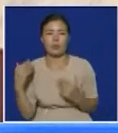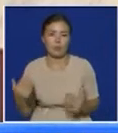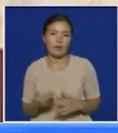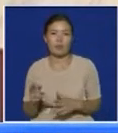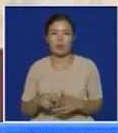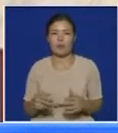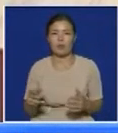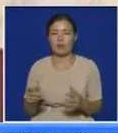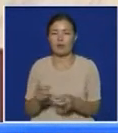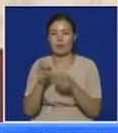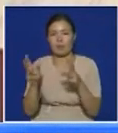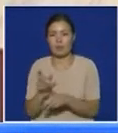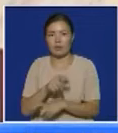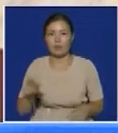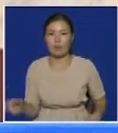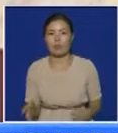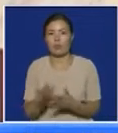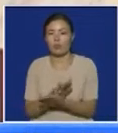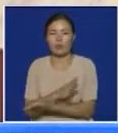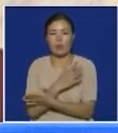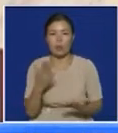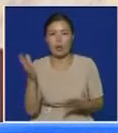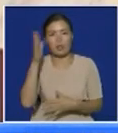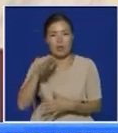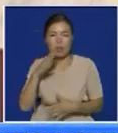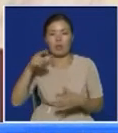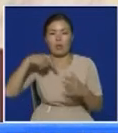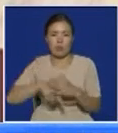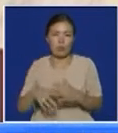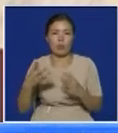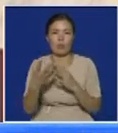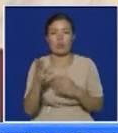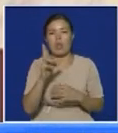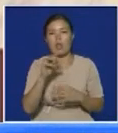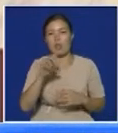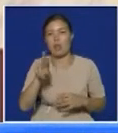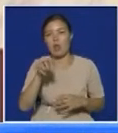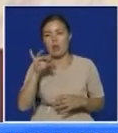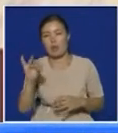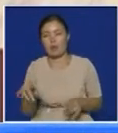жерлерде тіршілік қамтамасыз ету арналған жағдайлар жоқ. Ауыз су, кәріз жүйесі, кендірлі демалыс базасы